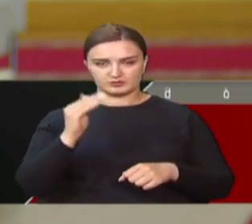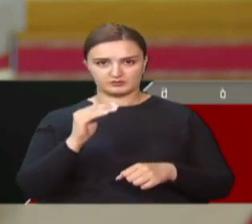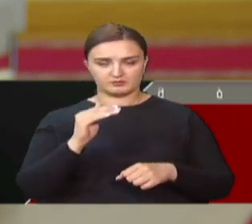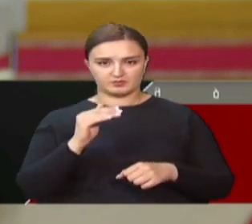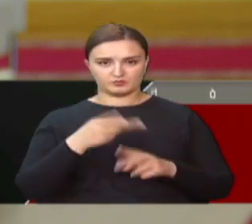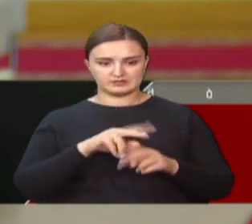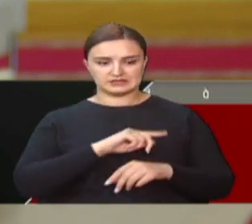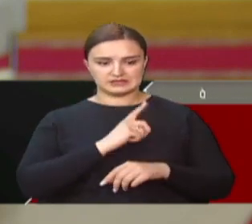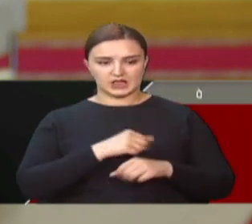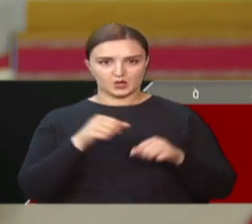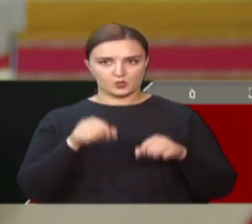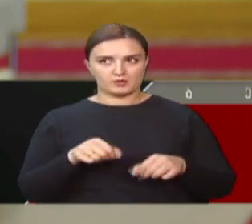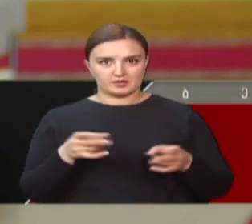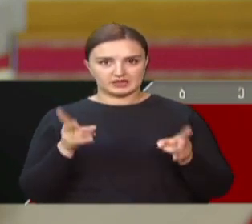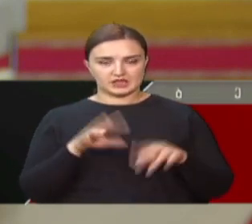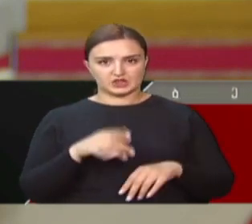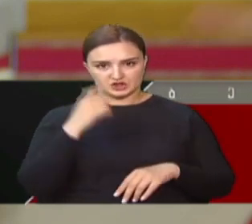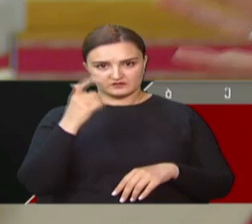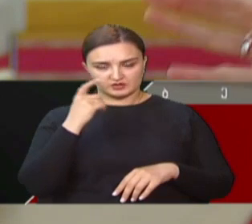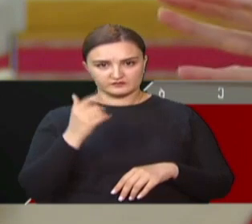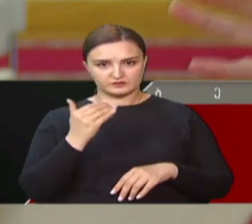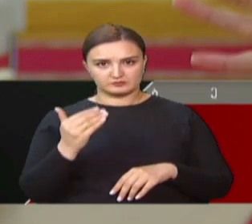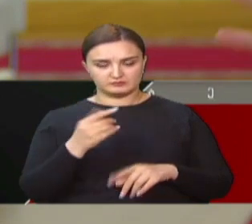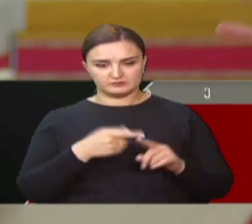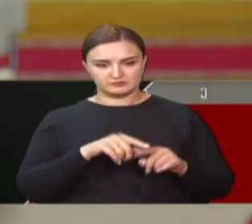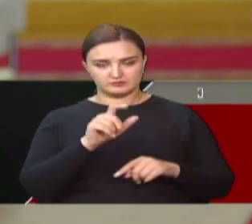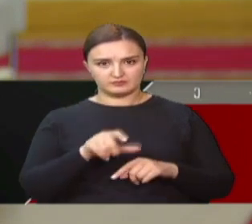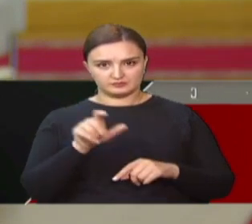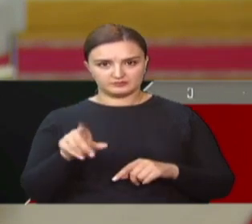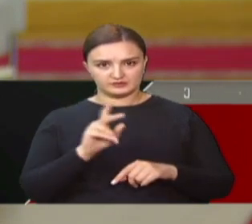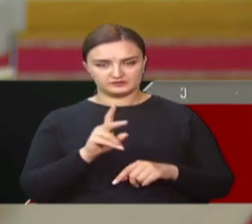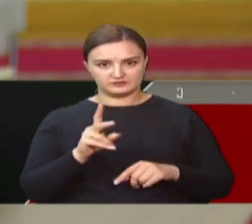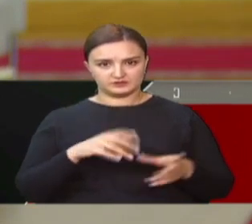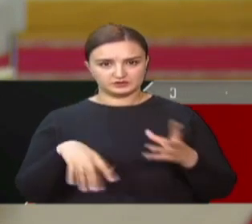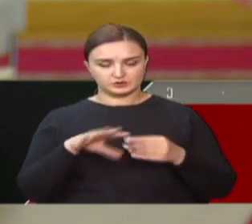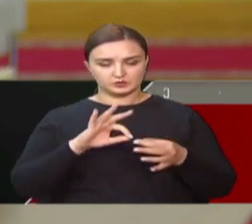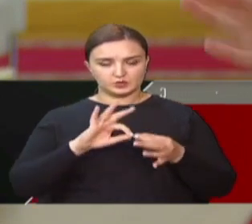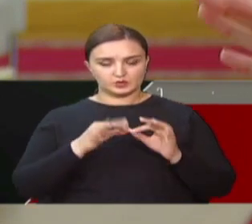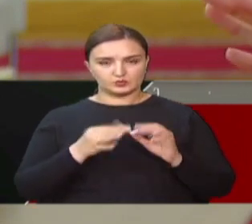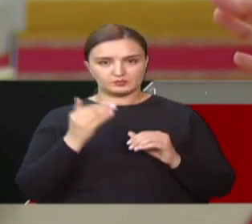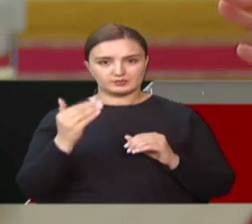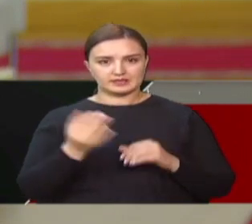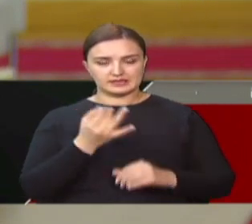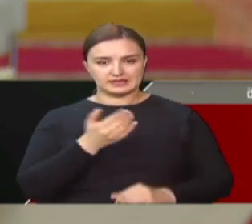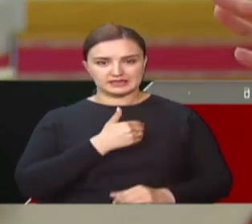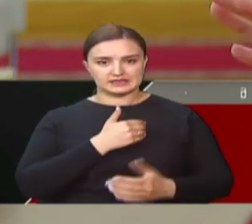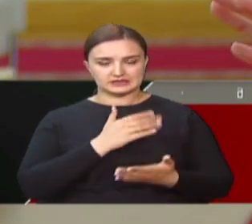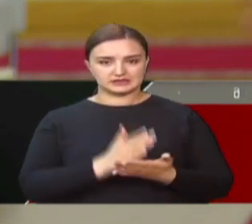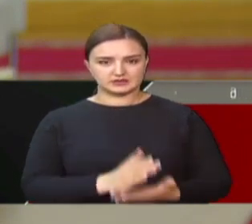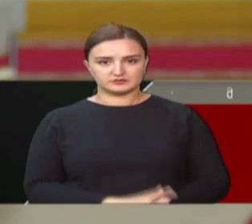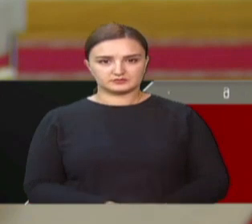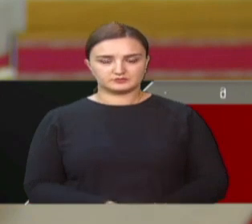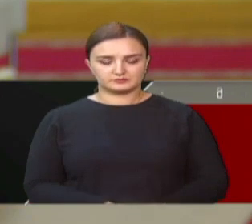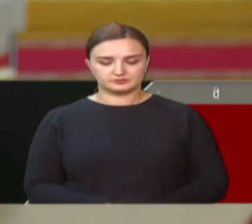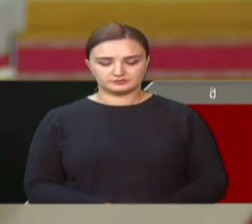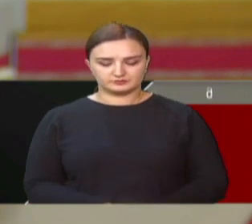რომ ძალაუფლებაში დარჩეს ივანიშვილი და მისია ეს ადამიანები, ვისაც რაღაც კონკრეტულად მისი ინტერესი აქვს და მათი ინტერესი